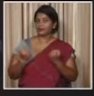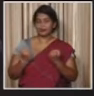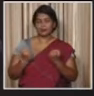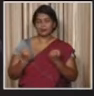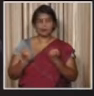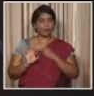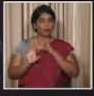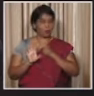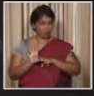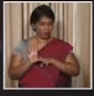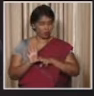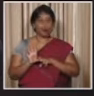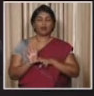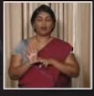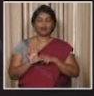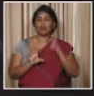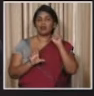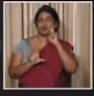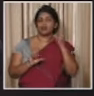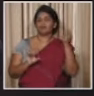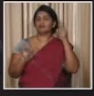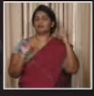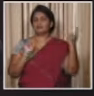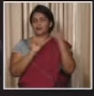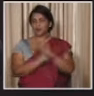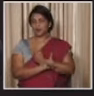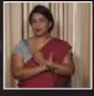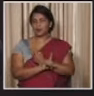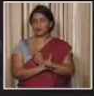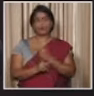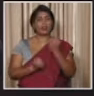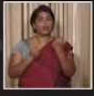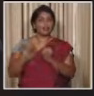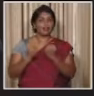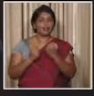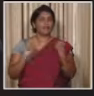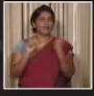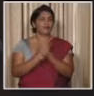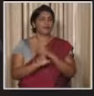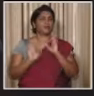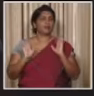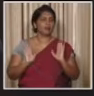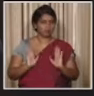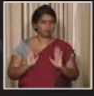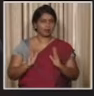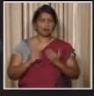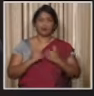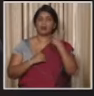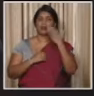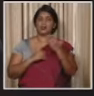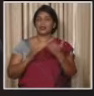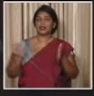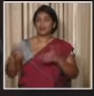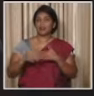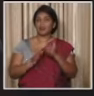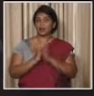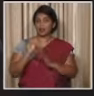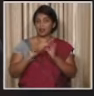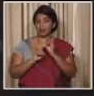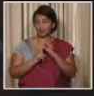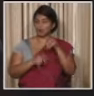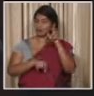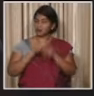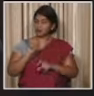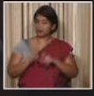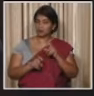පුටුවට රනිල් වික්‍රමසිංහ මහත්තයා ආවා, ඩ්‍රයිවර්ලා මාරු වුණා විතරයි. ඉස්සරහා කැබිනට් ඇමතිකම් දරාගෙන හිටපු